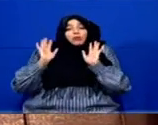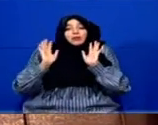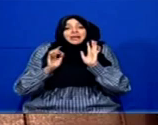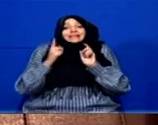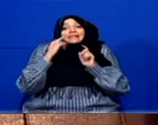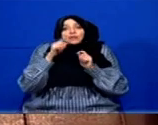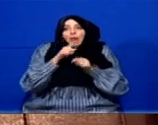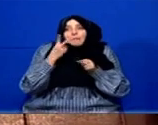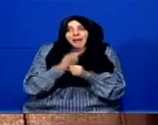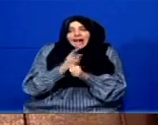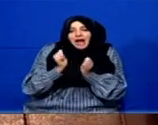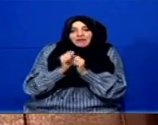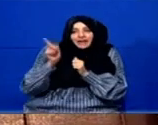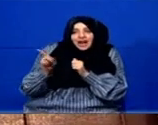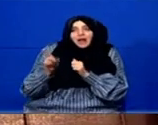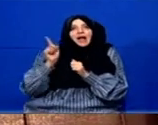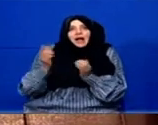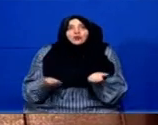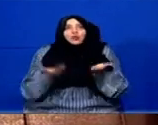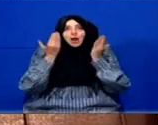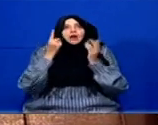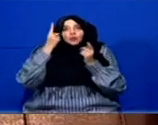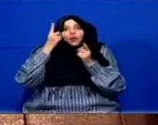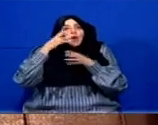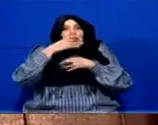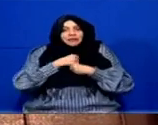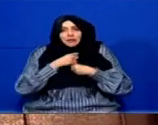نعم دعاء المظلوم